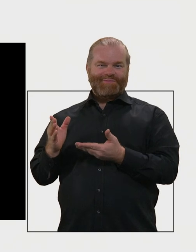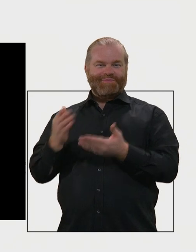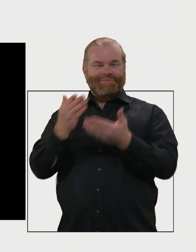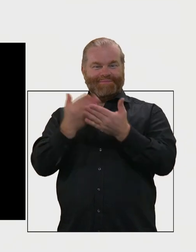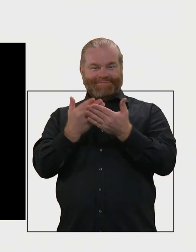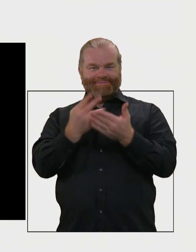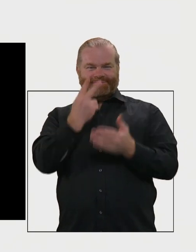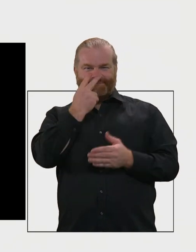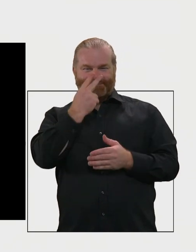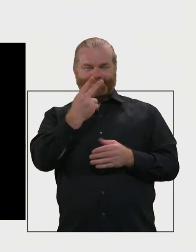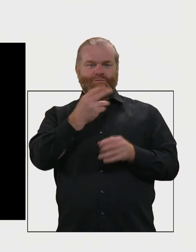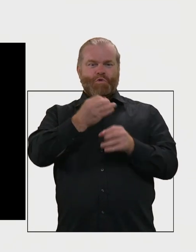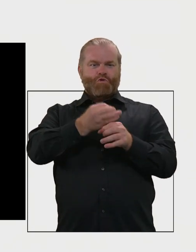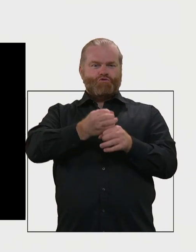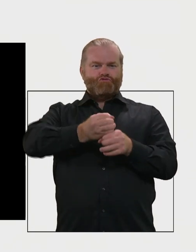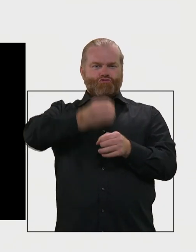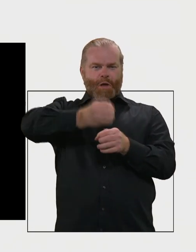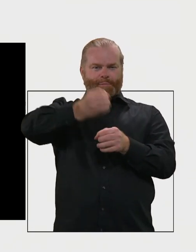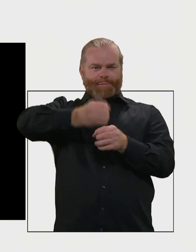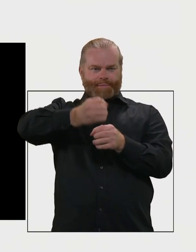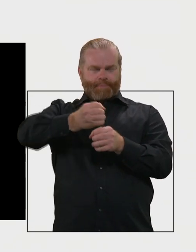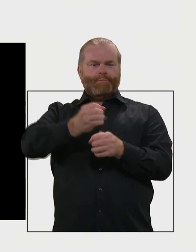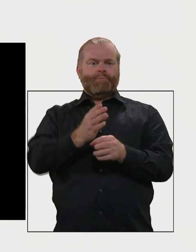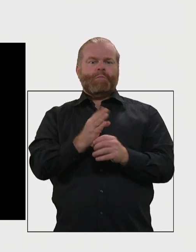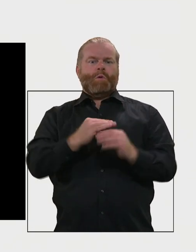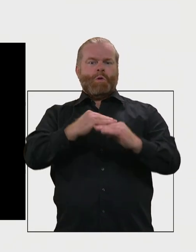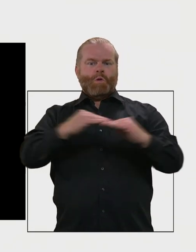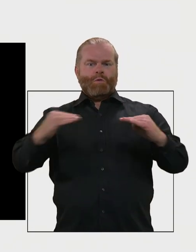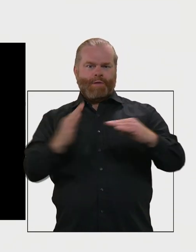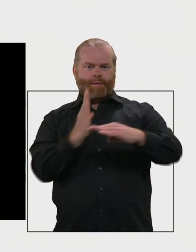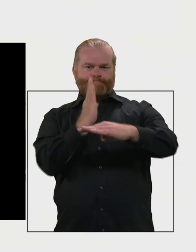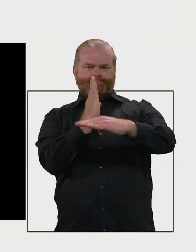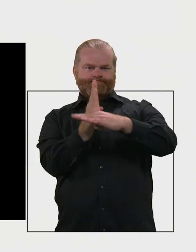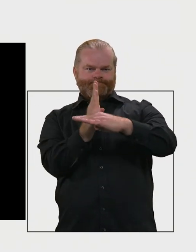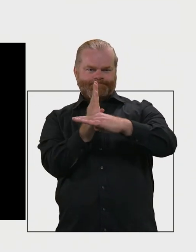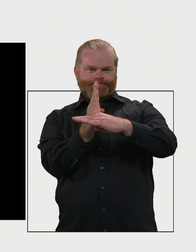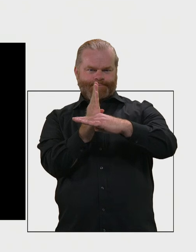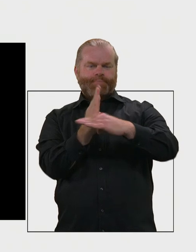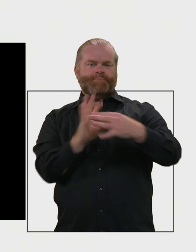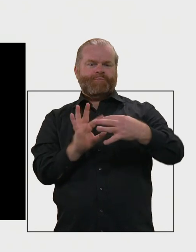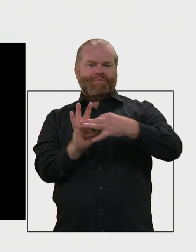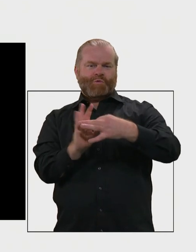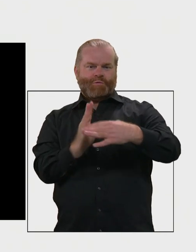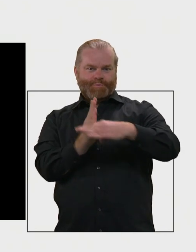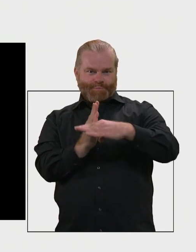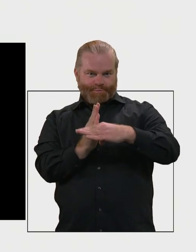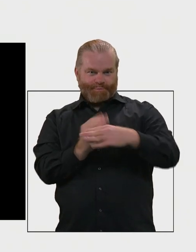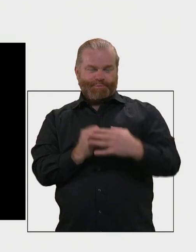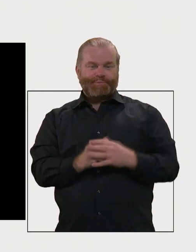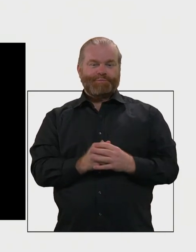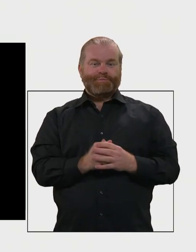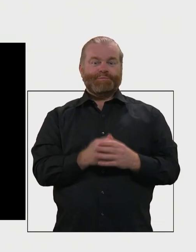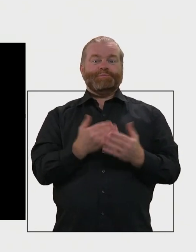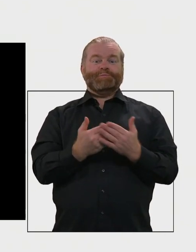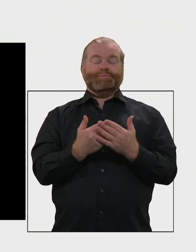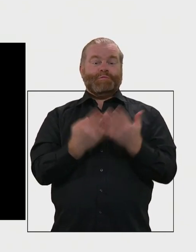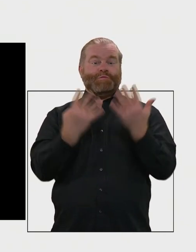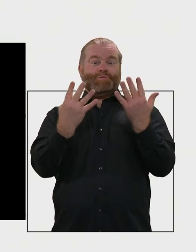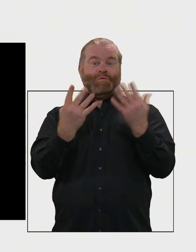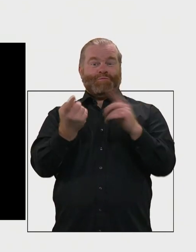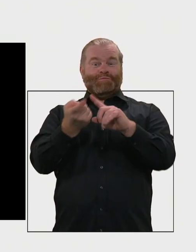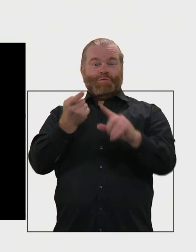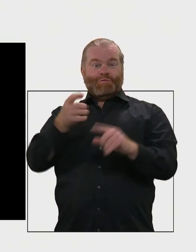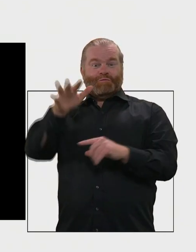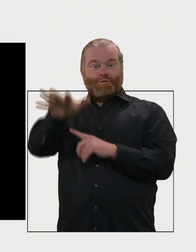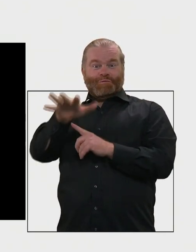verbunden. Insgesamt 9 der 15 abgebildeten Kugelleuchten sind zu ertasten. Sie konnten flexibel